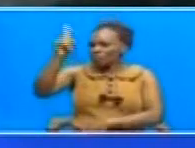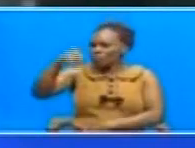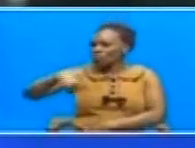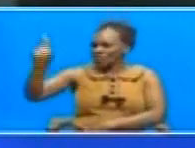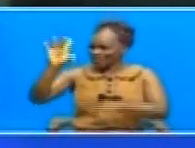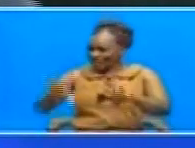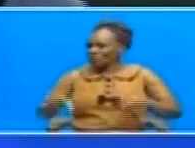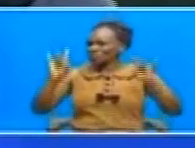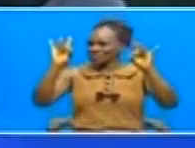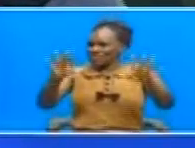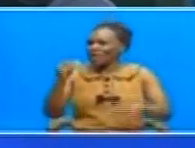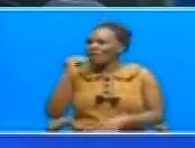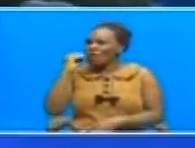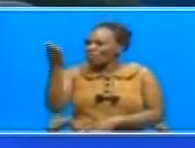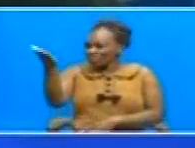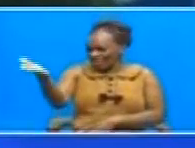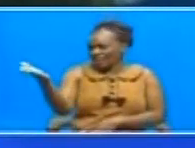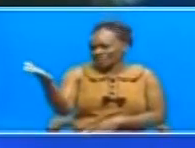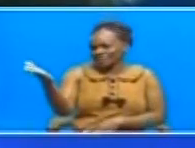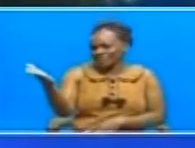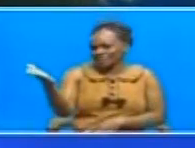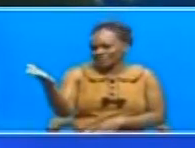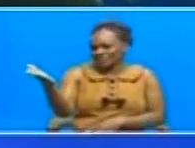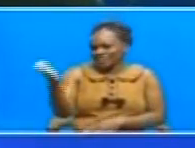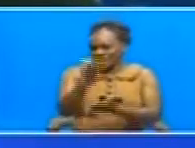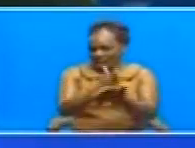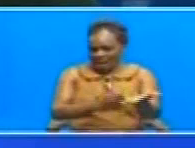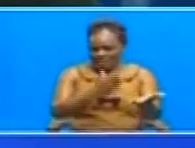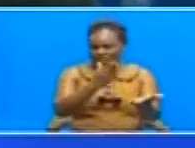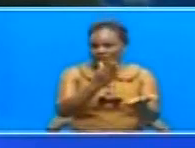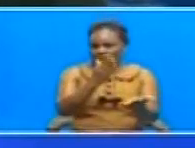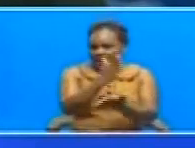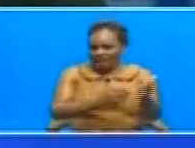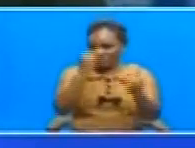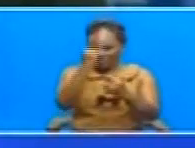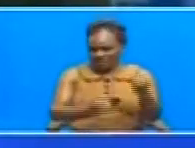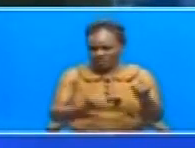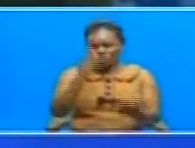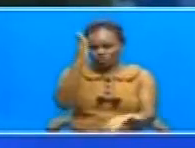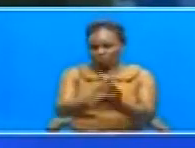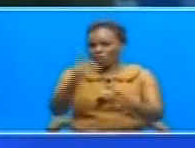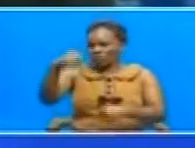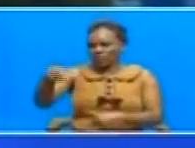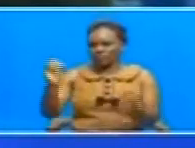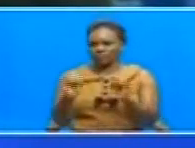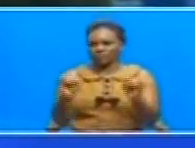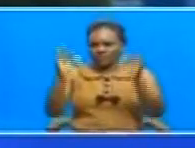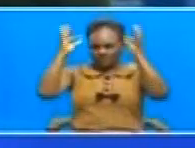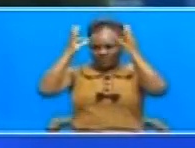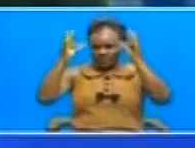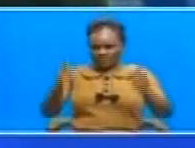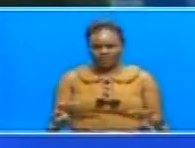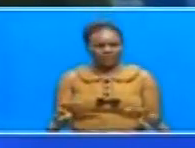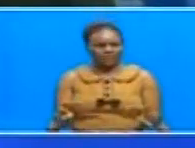Australia at home in the semi-finals, even though we were not sure we were going to win against Peru, but we just decided, you know,